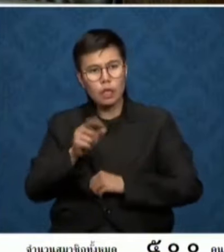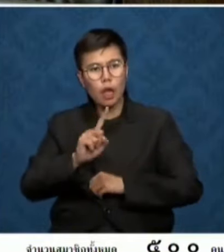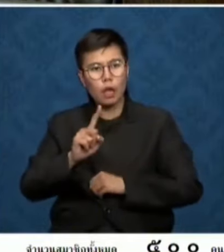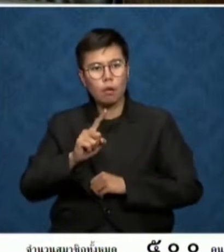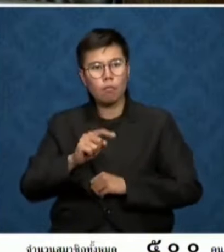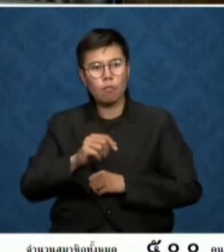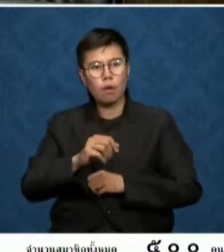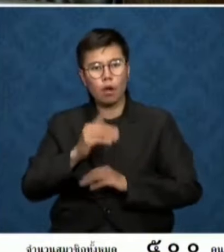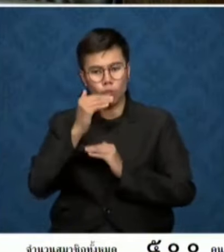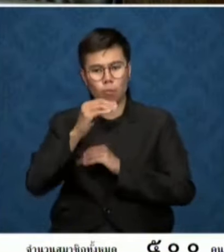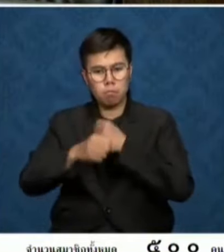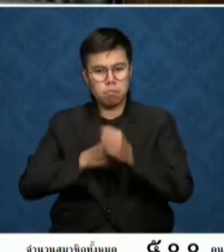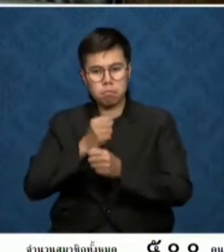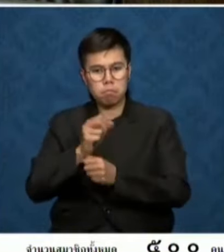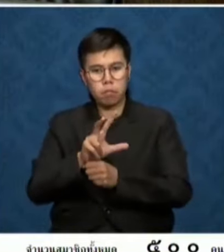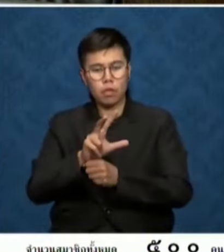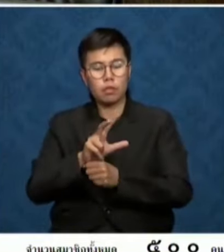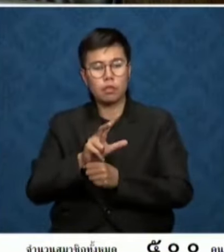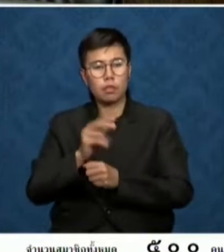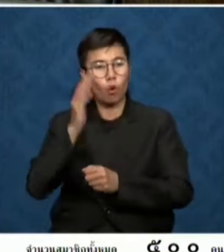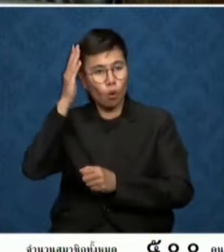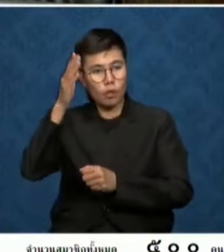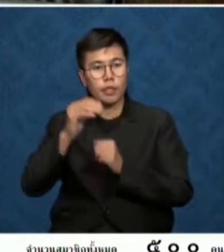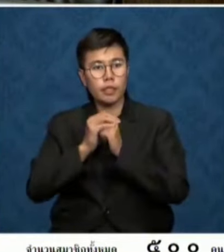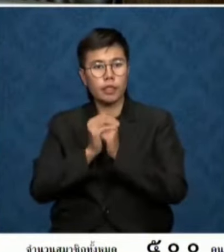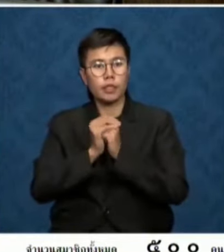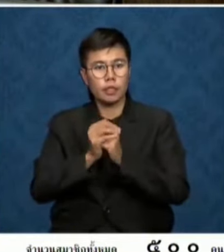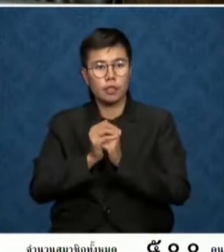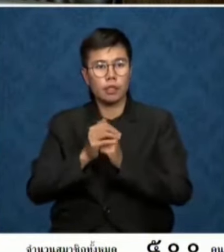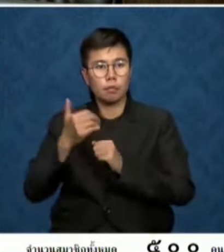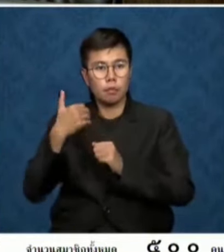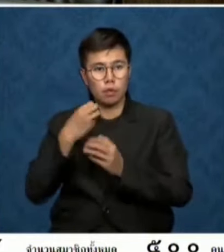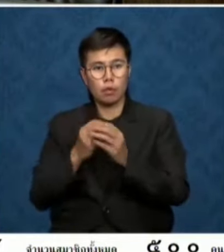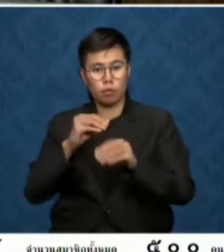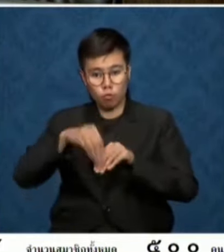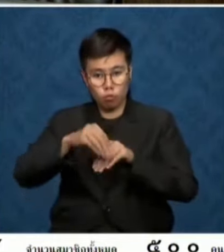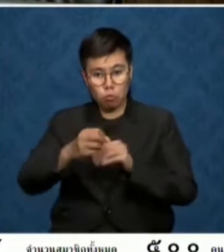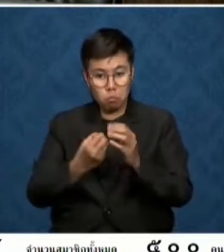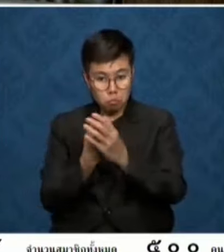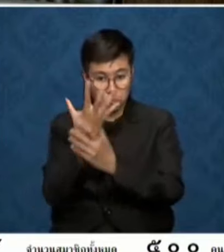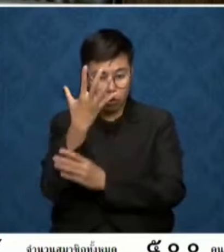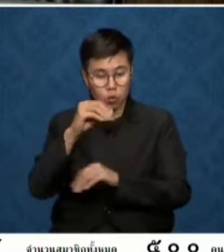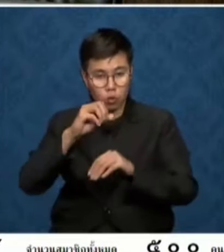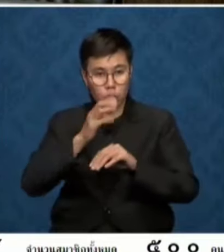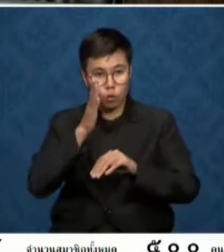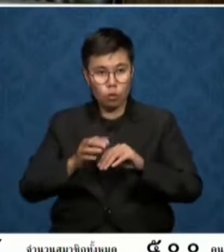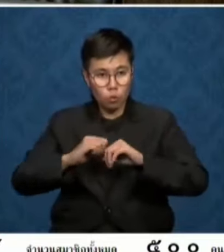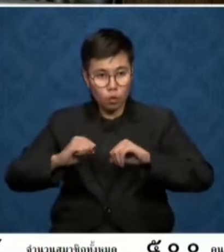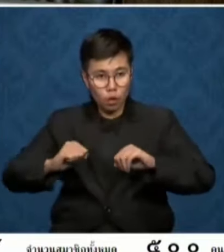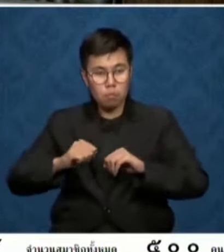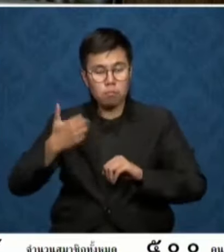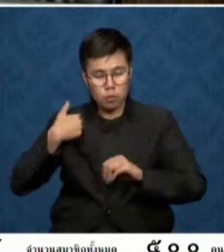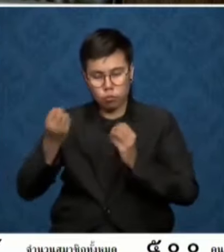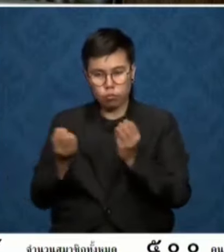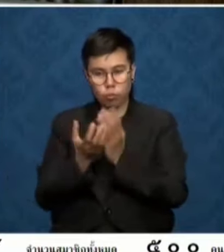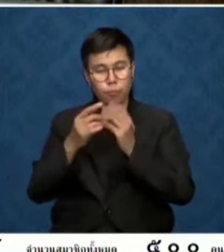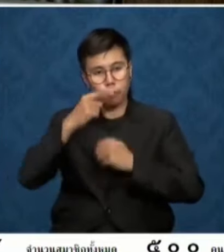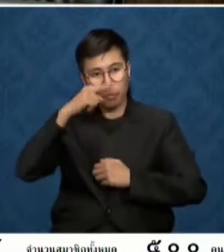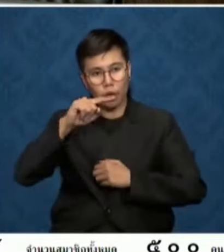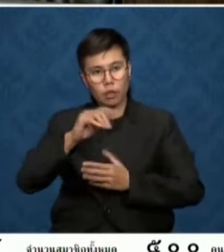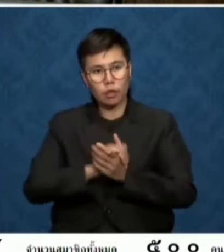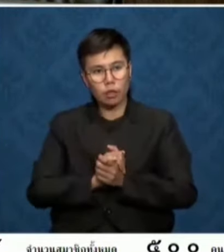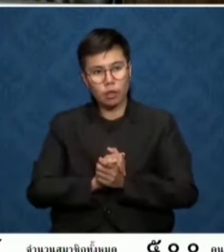3ปีประเทศจีนนั้นเริ่มมีผลผลิตแล้วจะมีผลกระทบเรานั้นเขากราบเรียนท่านประธานมาถึงคณะกรรมการ